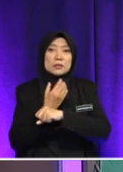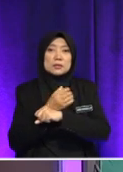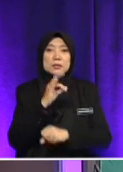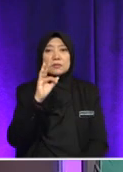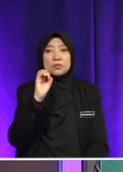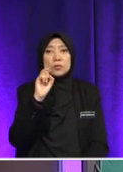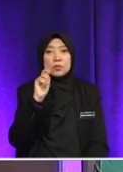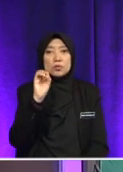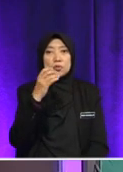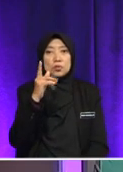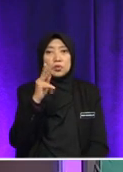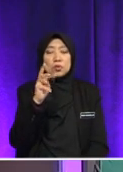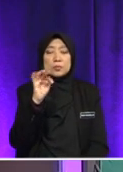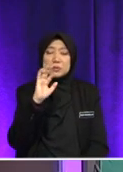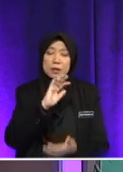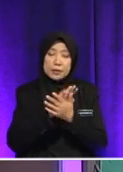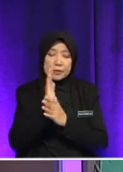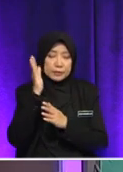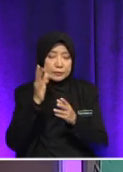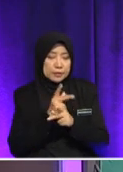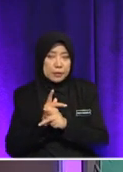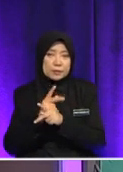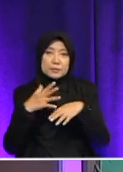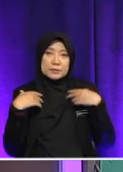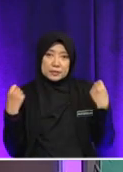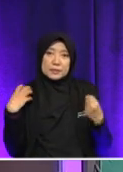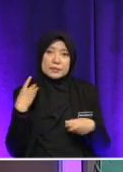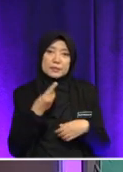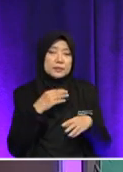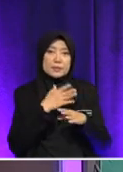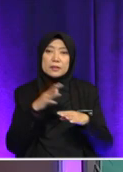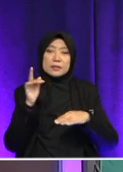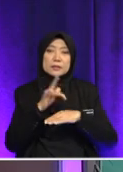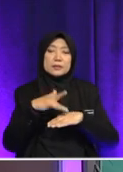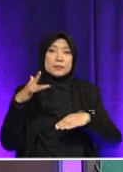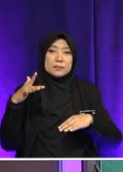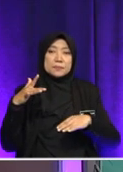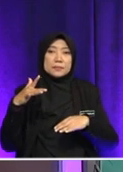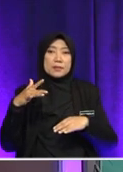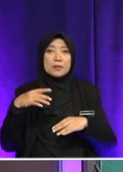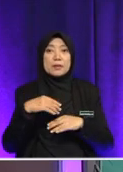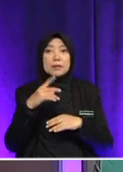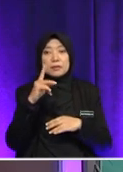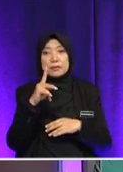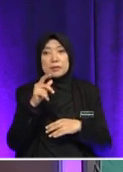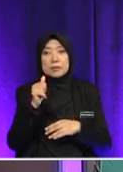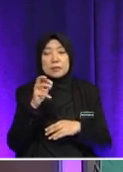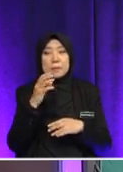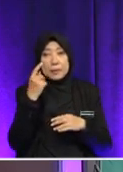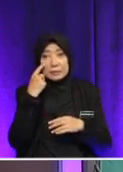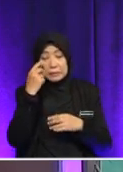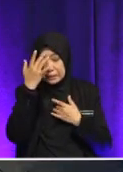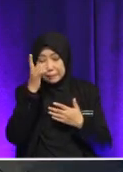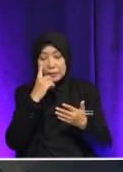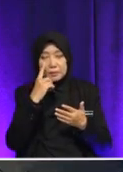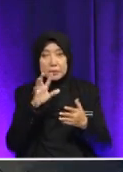dia akan menjaga kesehatan kita lah Kita tak guna kita tak kena katarak mata dan sebagainya Oke saya